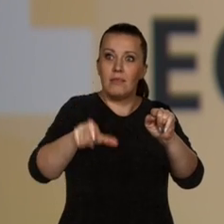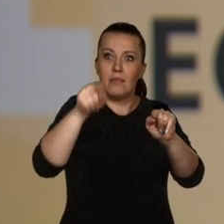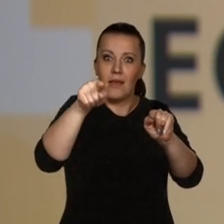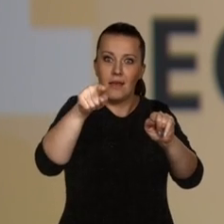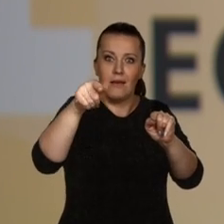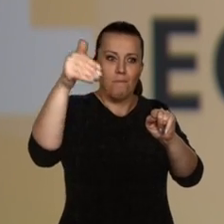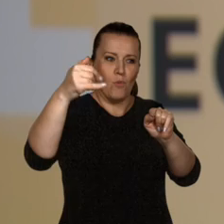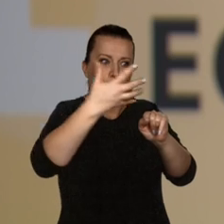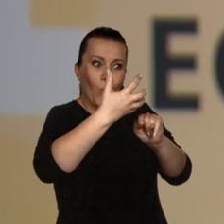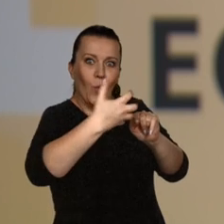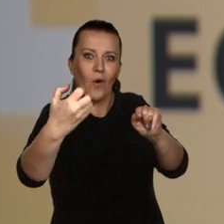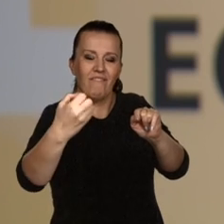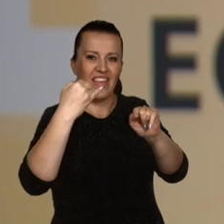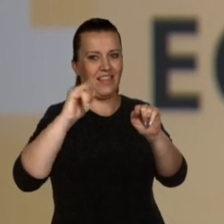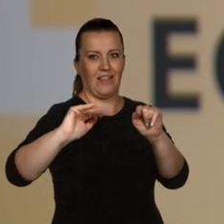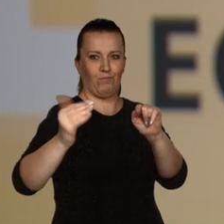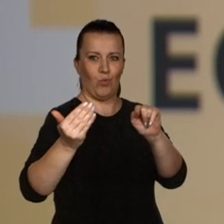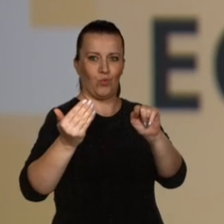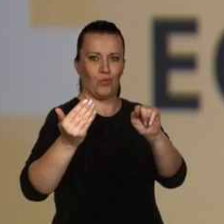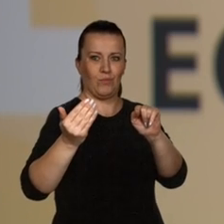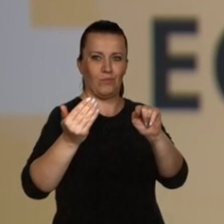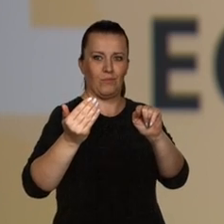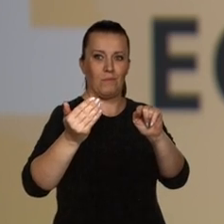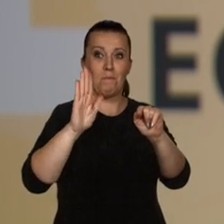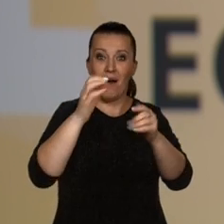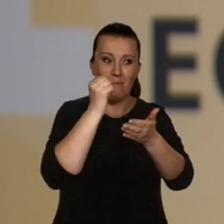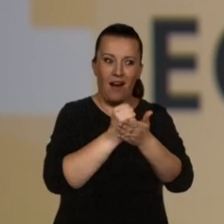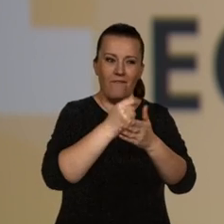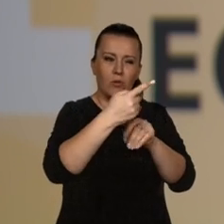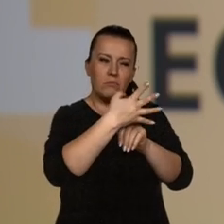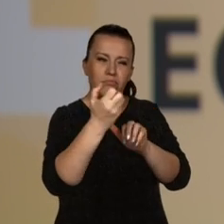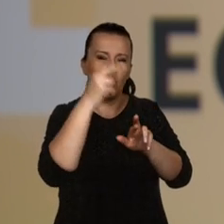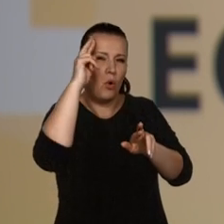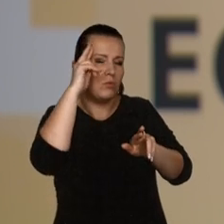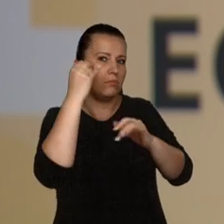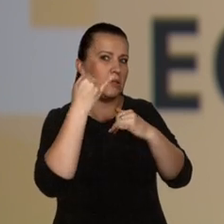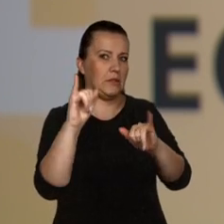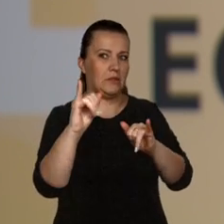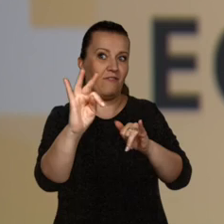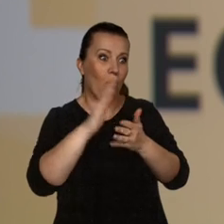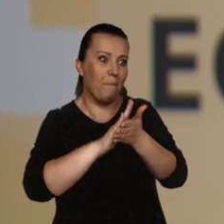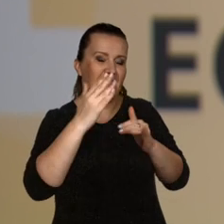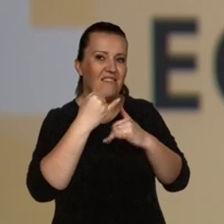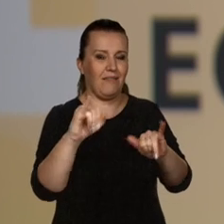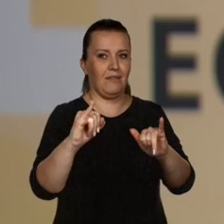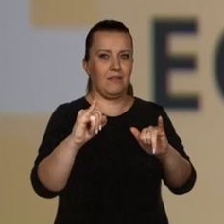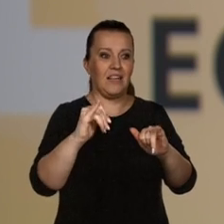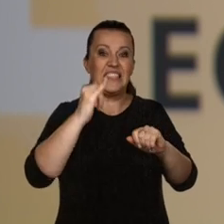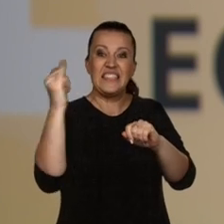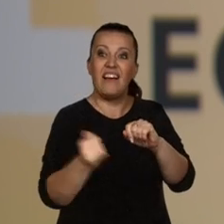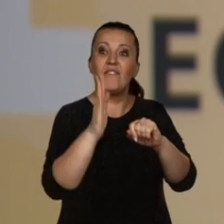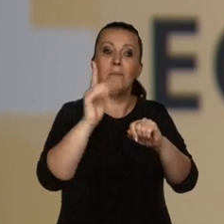przez ciebie w sposób wieloraki, na różne sposoby, w sposób zawsze